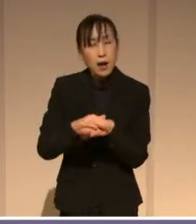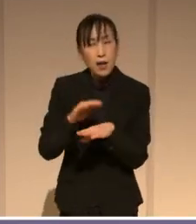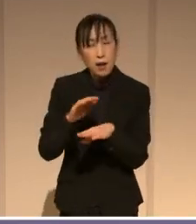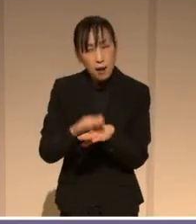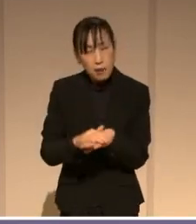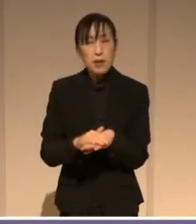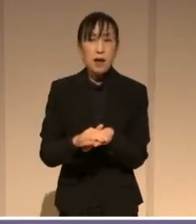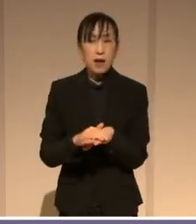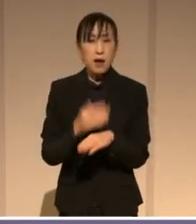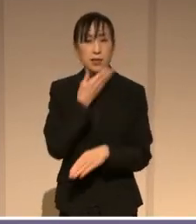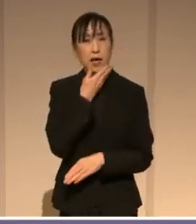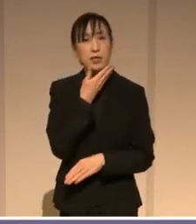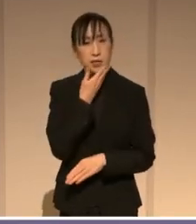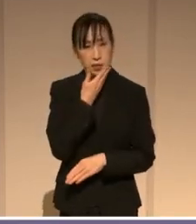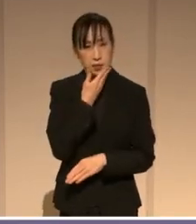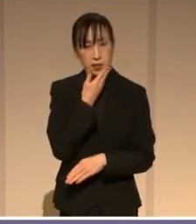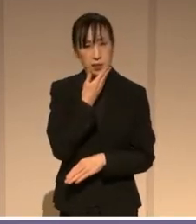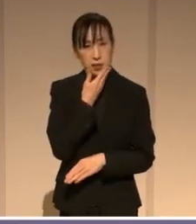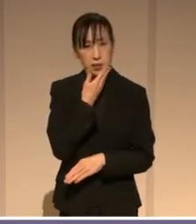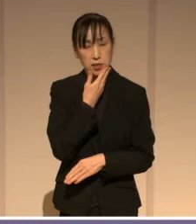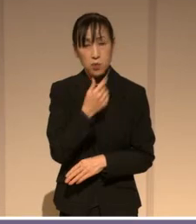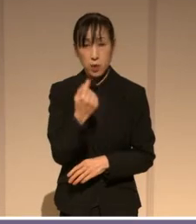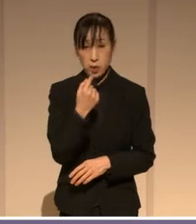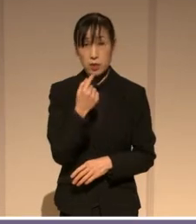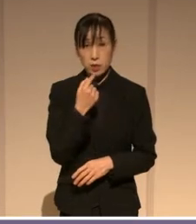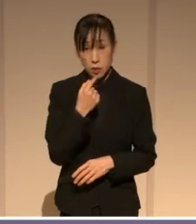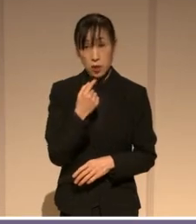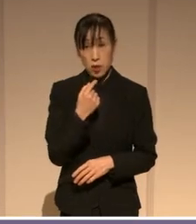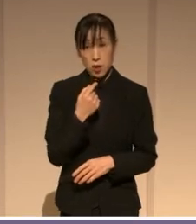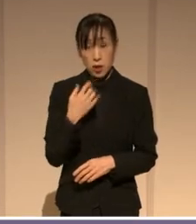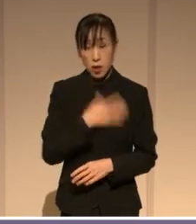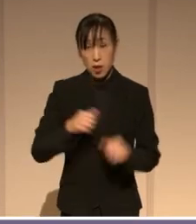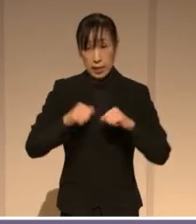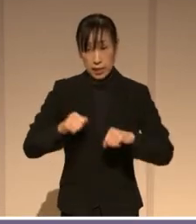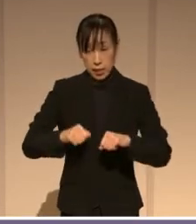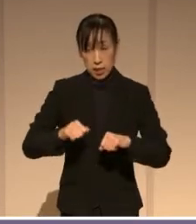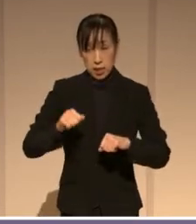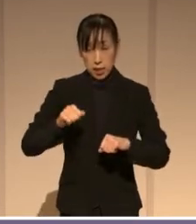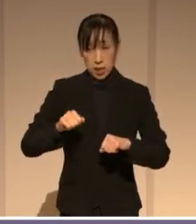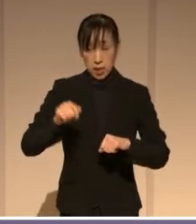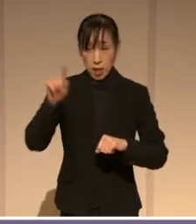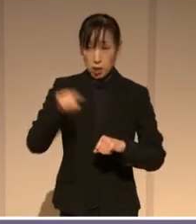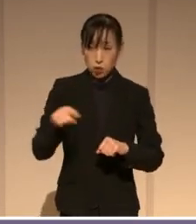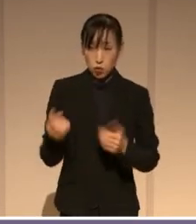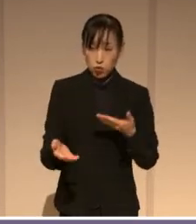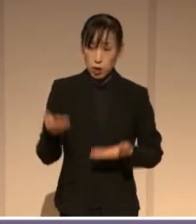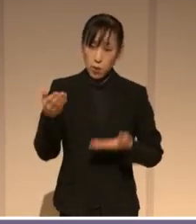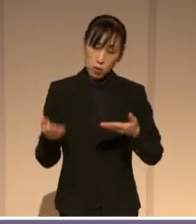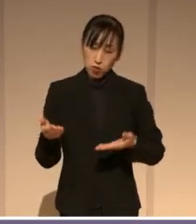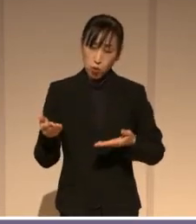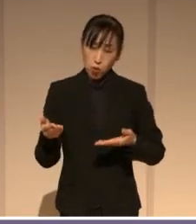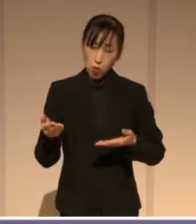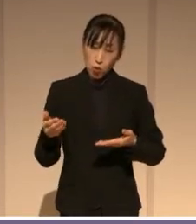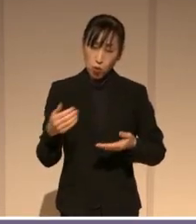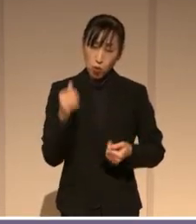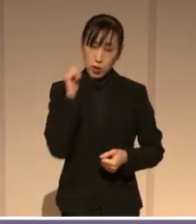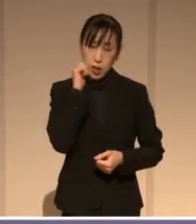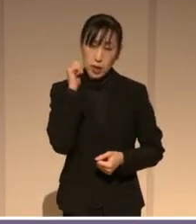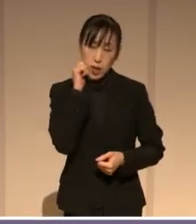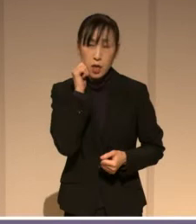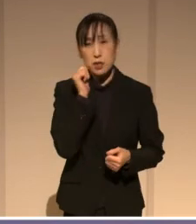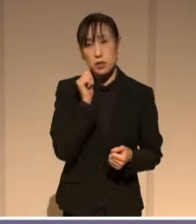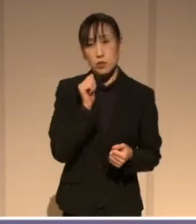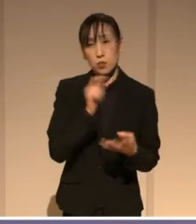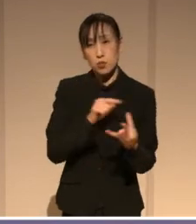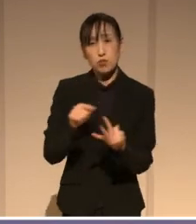は金城者の方と比べるとやっぱりできることは少ないけれども周りに人がいれば手伝ってもらうこともできるし